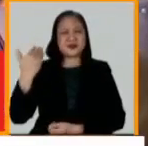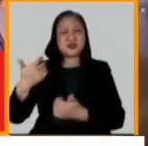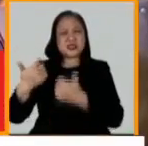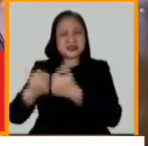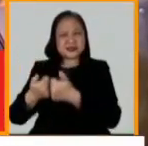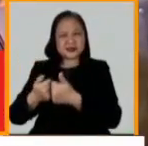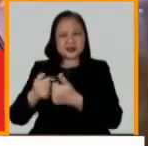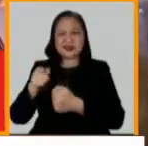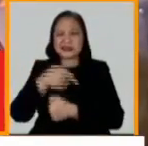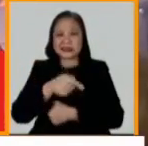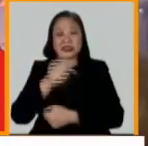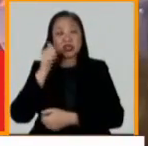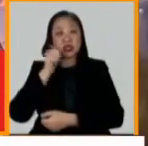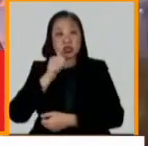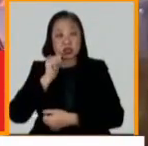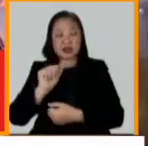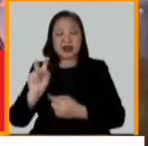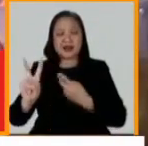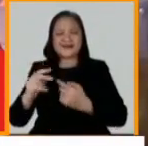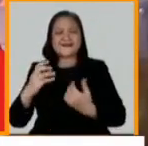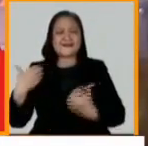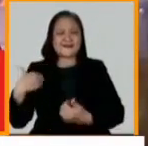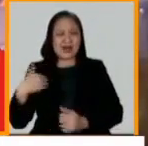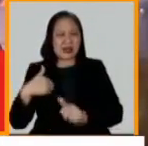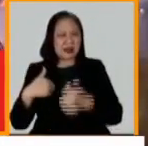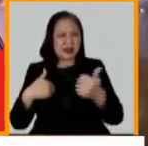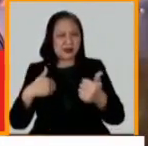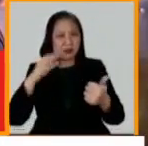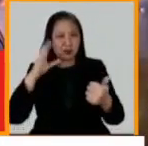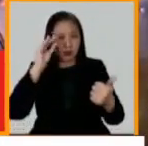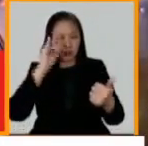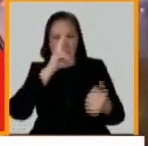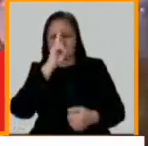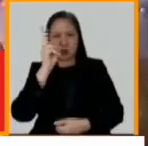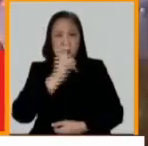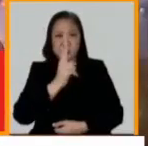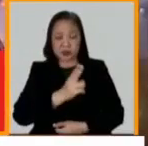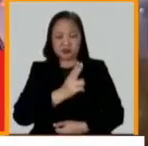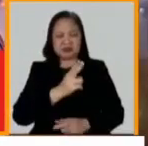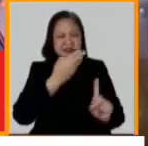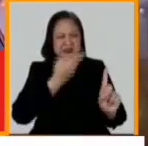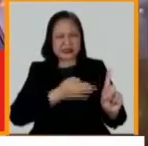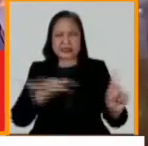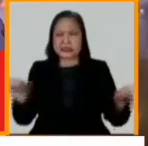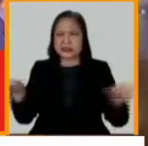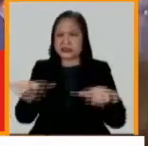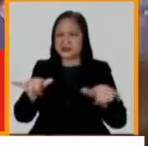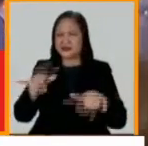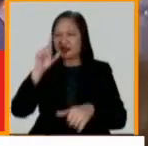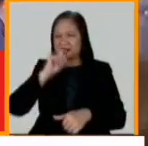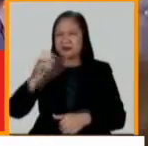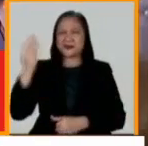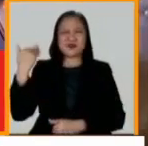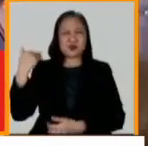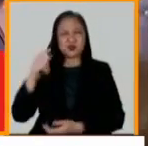may crush na lalaki na pogi. Kasing edad niya during that time is 21 siguro